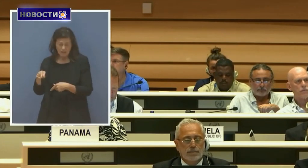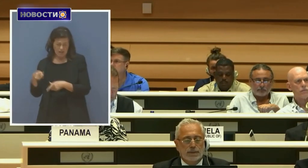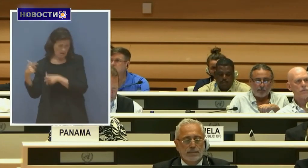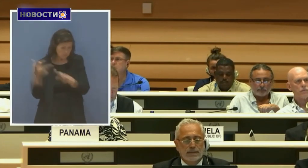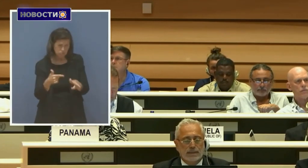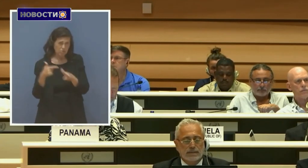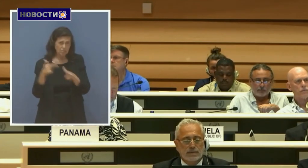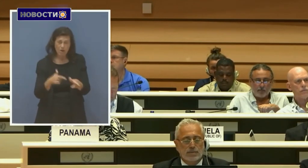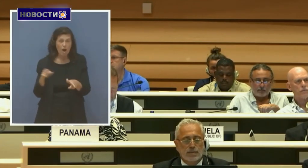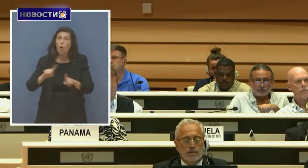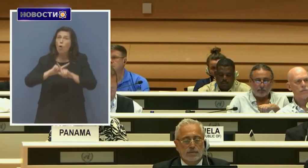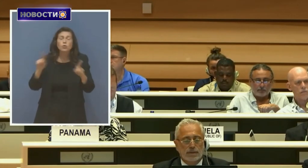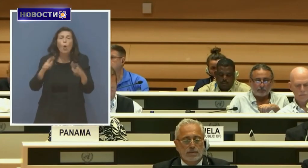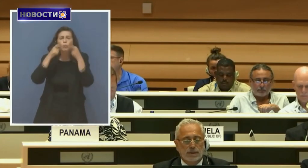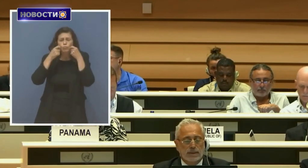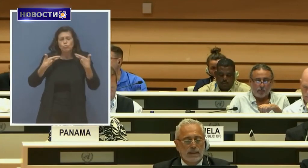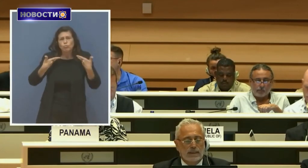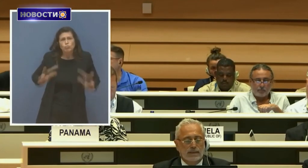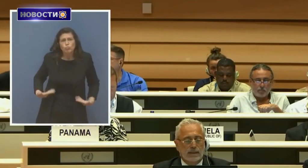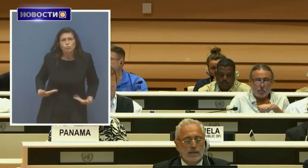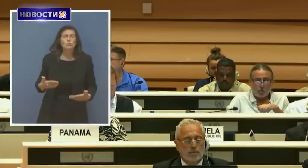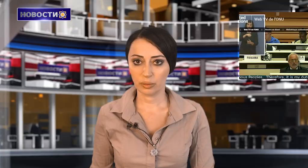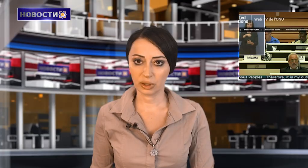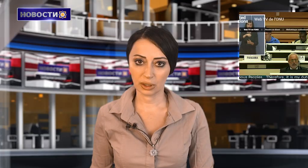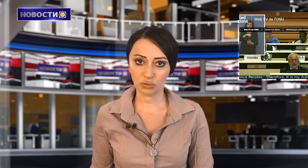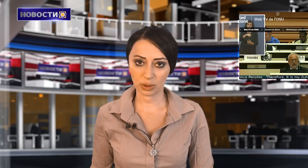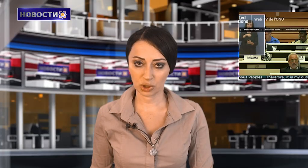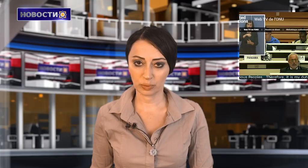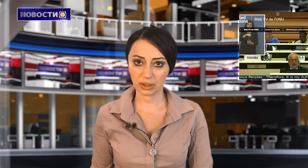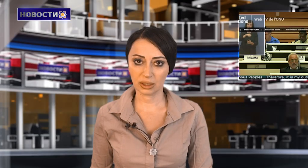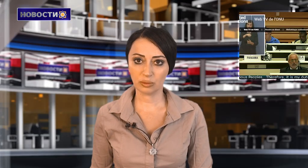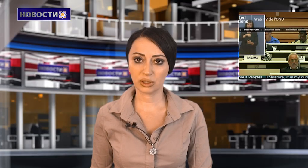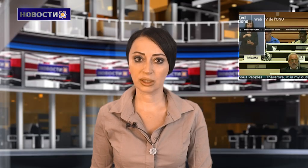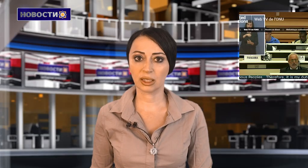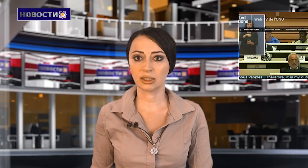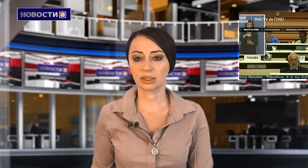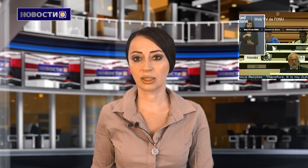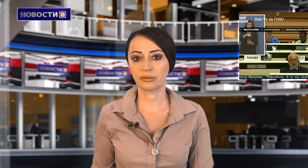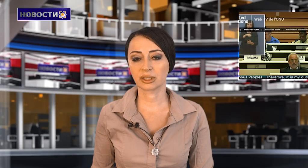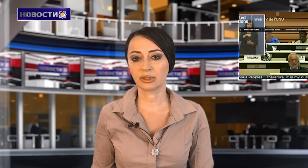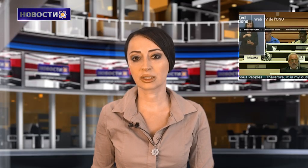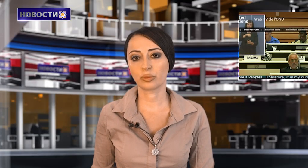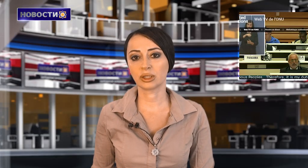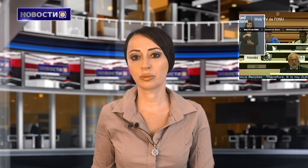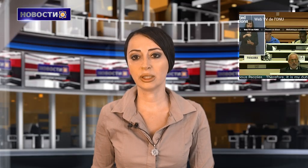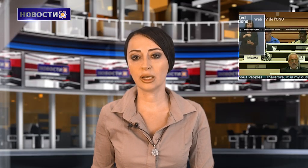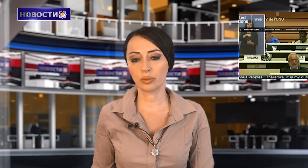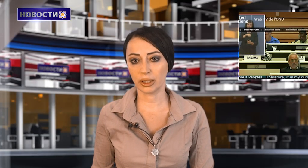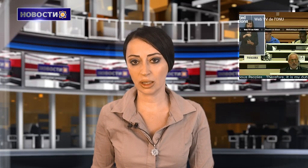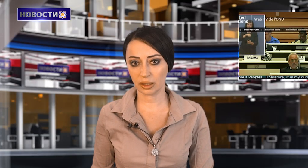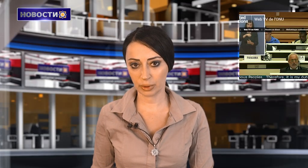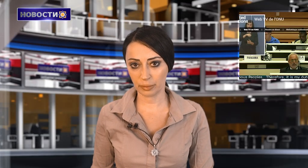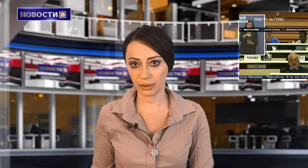одно государство не вправе безнаказанно истреблять коренное население. Благодарю, госпожа президент, председатель Национального совета Западной